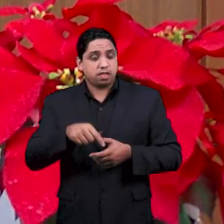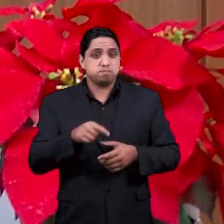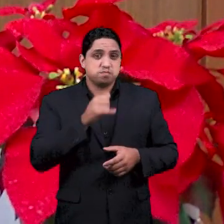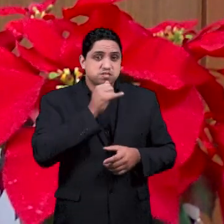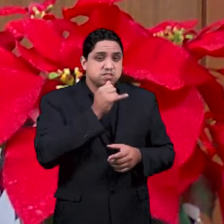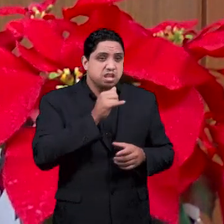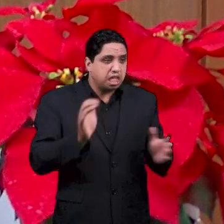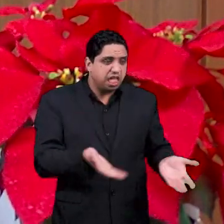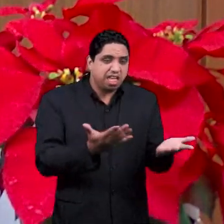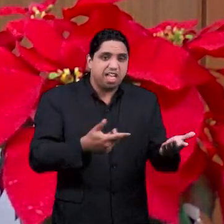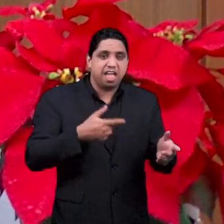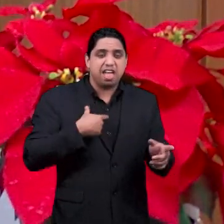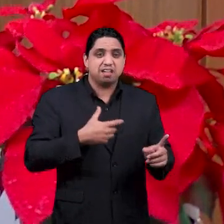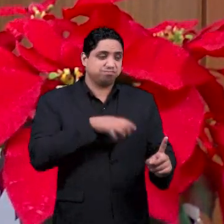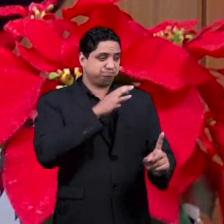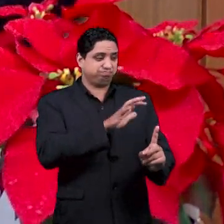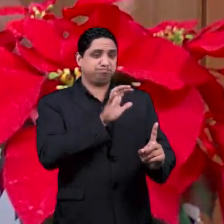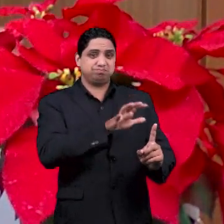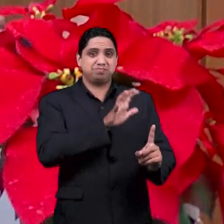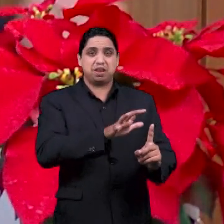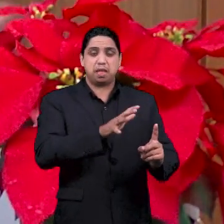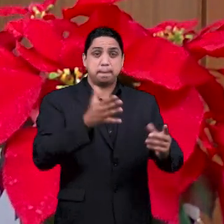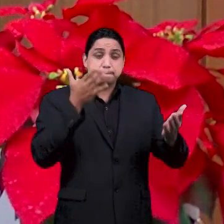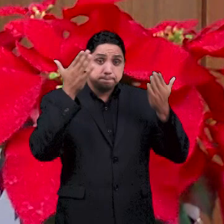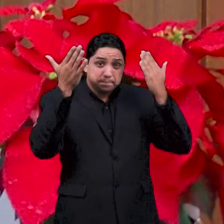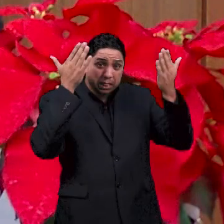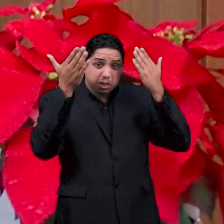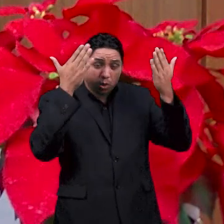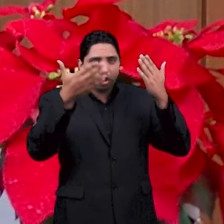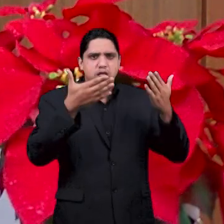И вы можете спросить, а стоит ли того